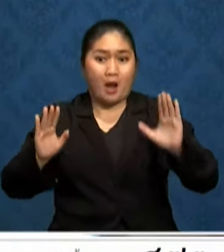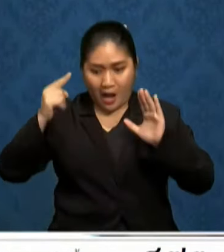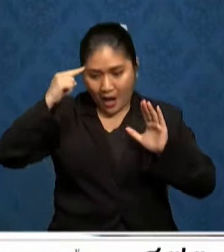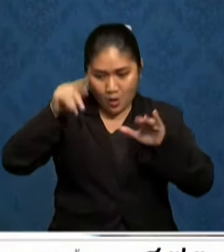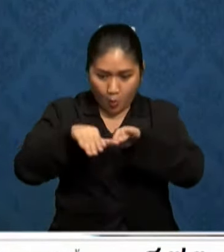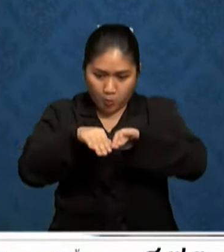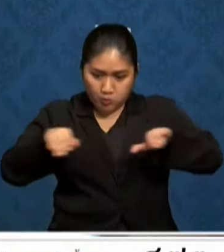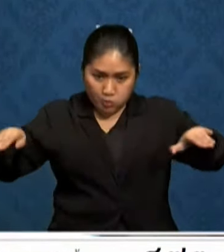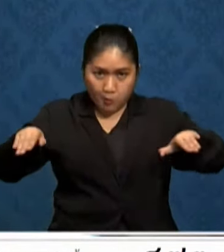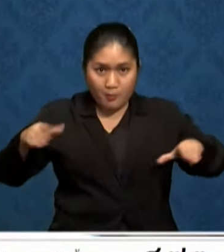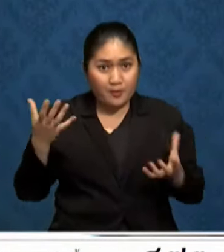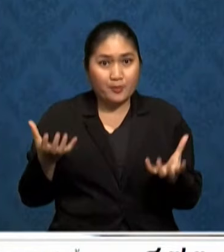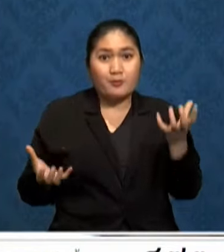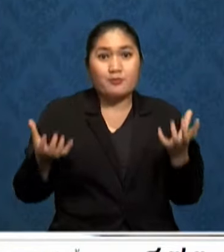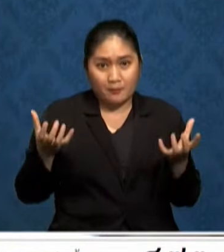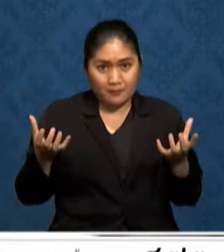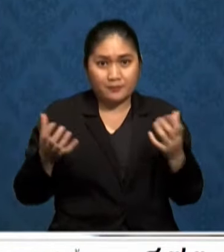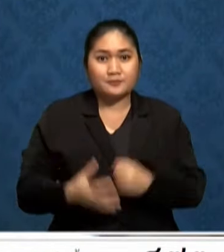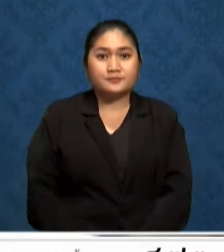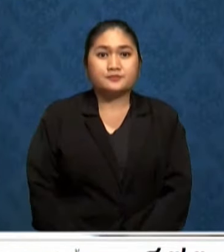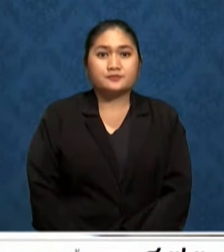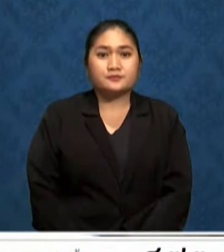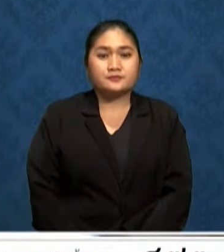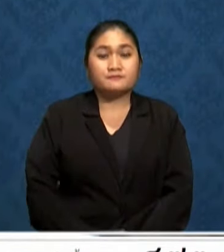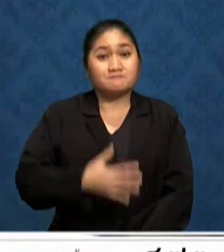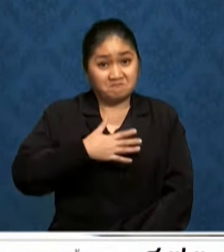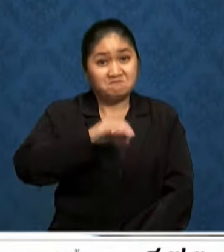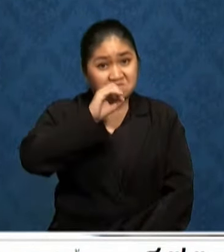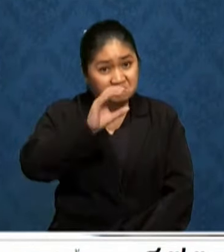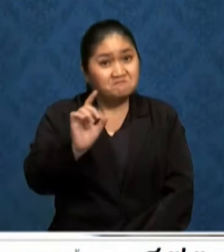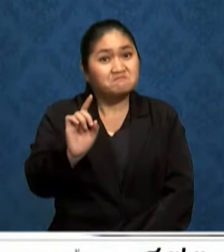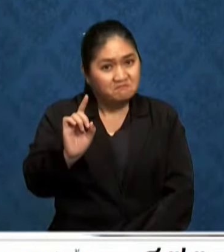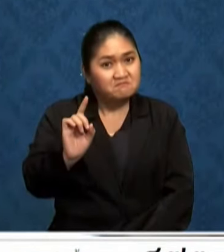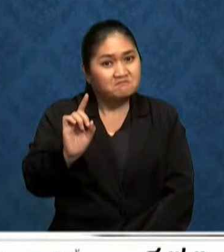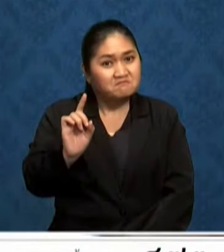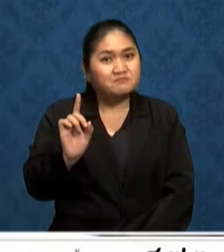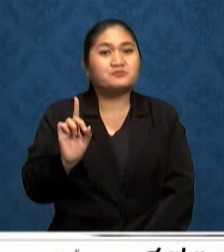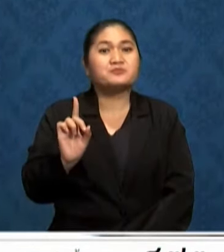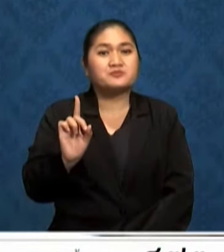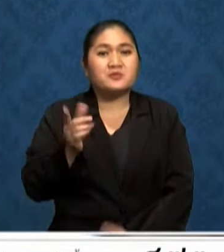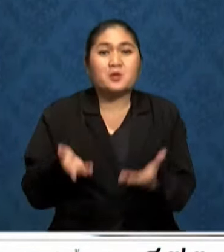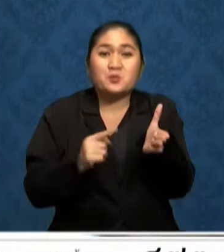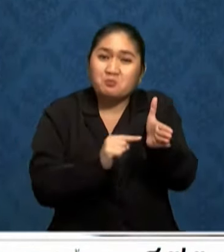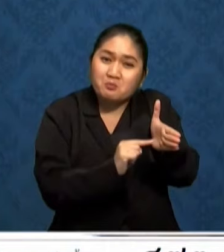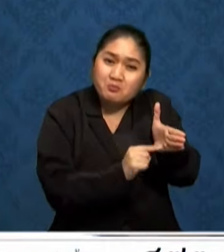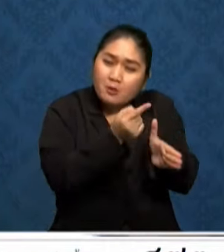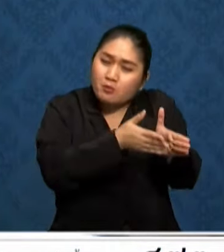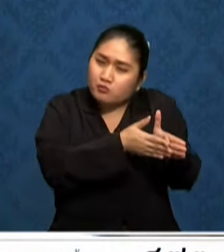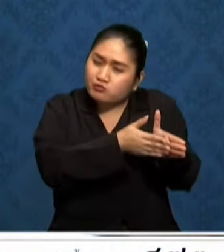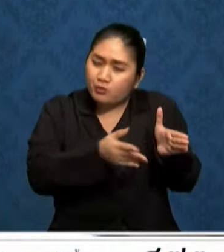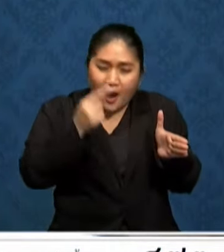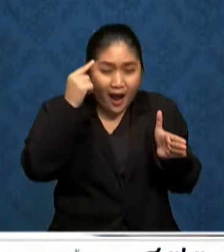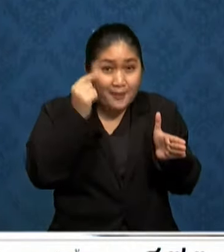ที่มความเป็นทำมากขึ้นทผมพูแบนี้ครับกเพรเม sus จะเร่มตนมาจากเจต wreanatD